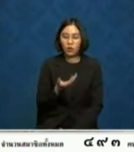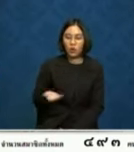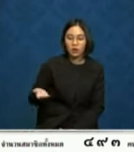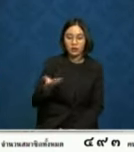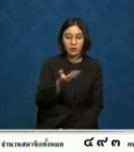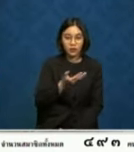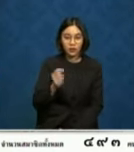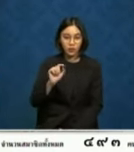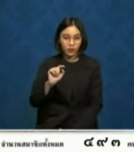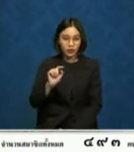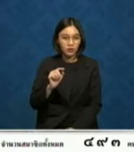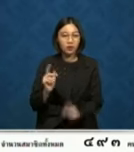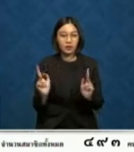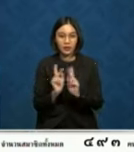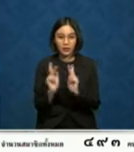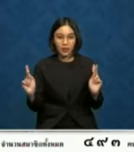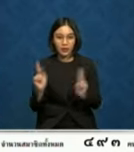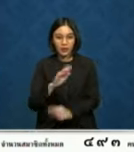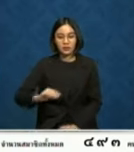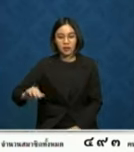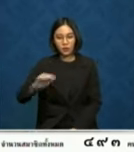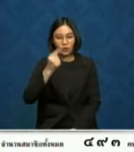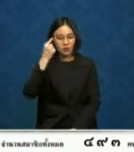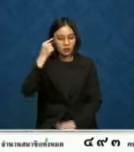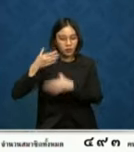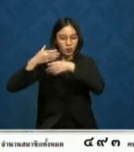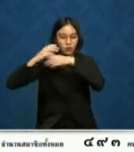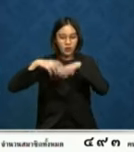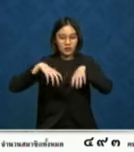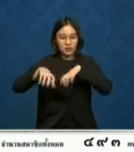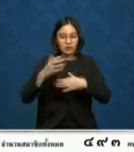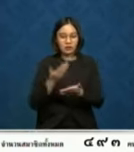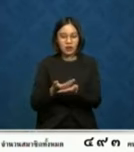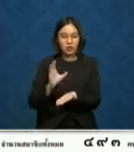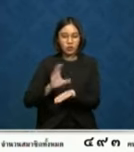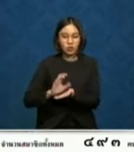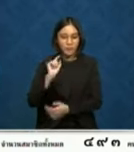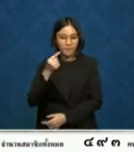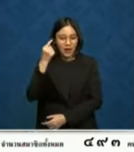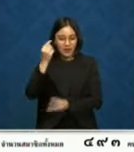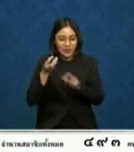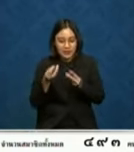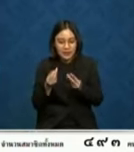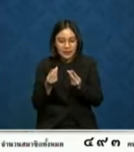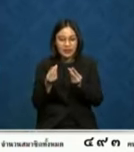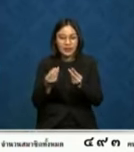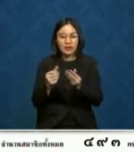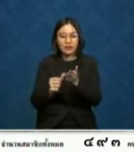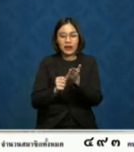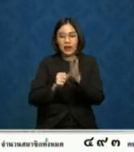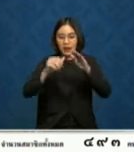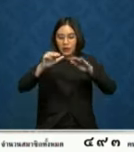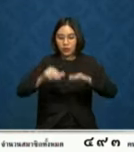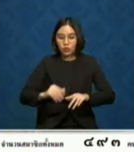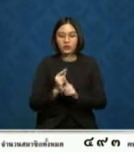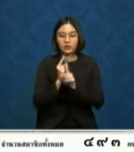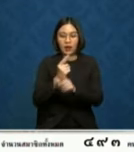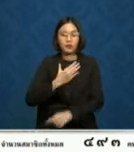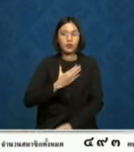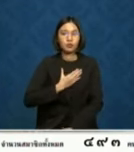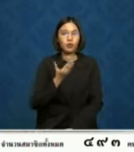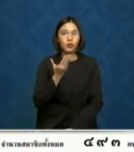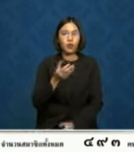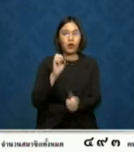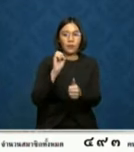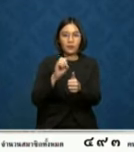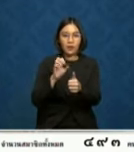ตแห่งนี้และกรรมาธิการทุกท่านครับทบทวนการจัดสรรงบประมาณนี้อย่างรอบคอบและปรับลดตามที่กระผมได้